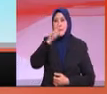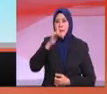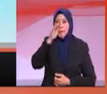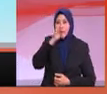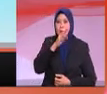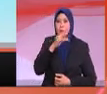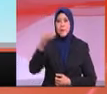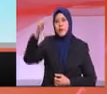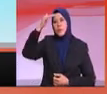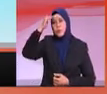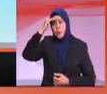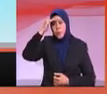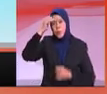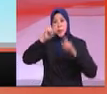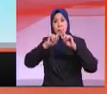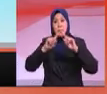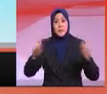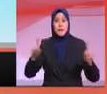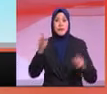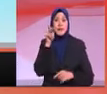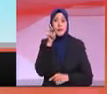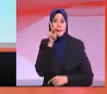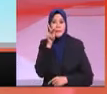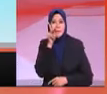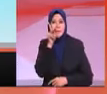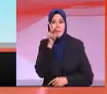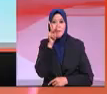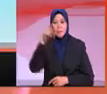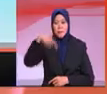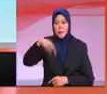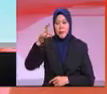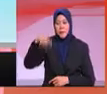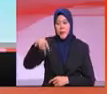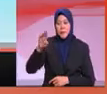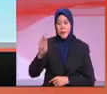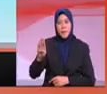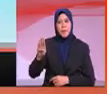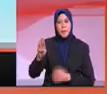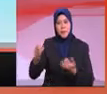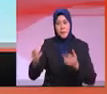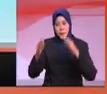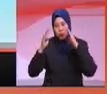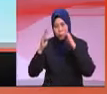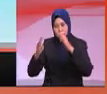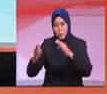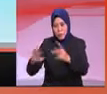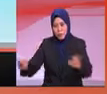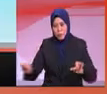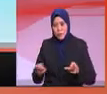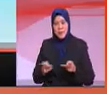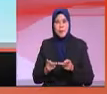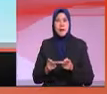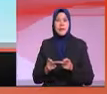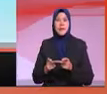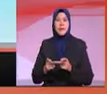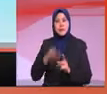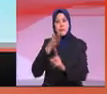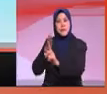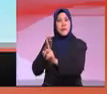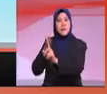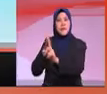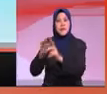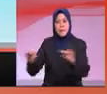Melaka dan juga Johor. Tetapi untuk Kedah, PKPB ditumpukan di kawasan iaitu lebih bersasar